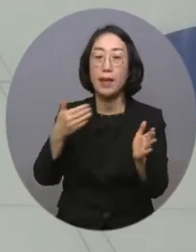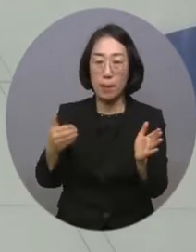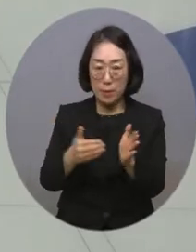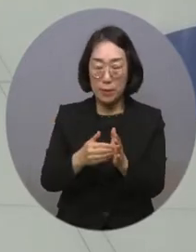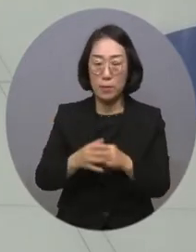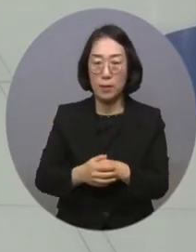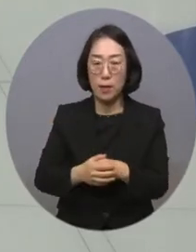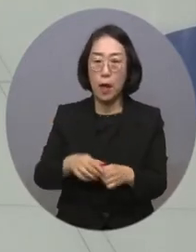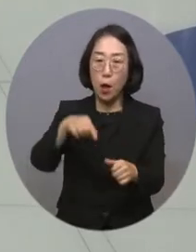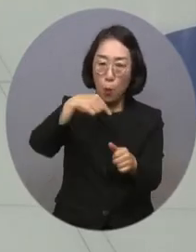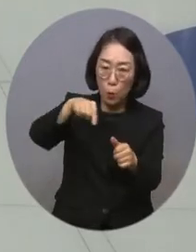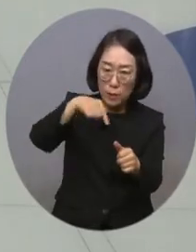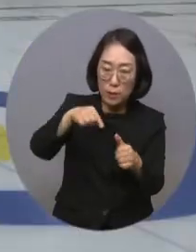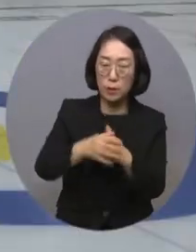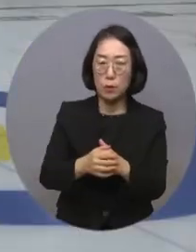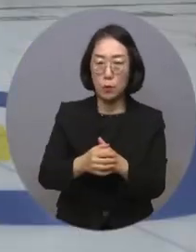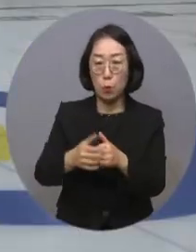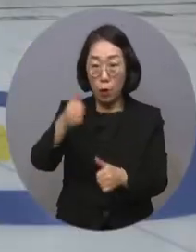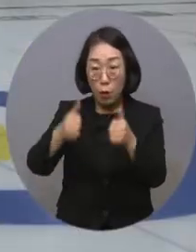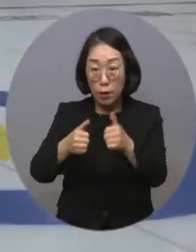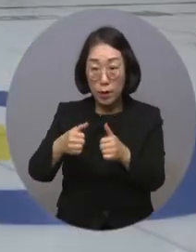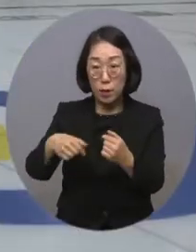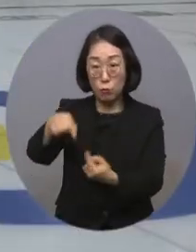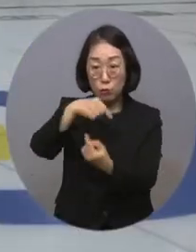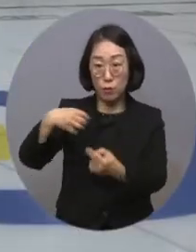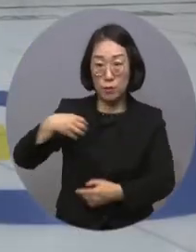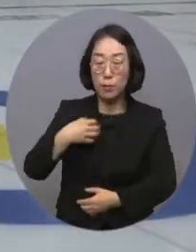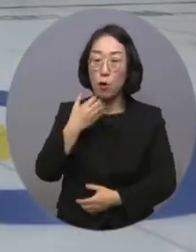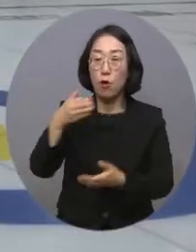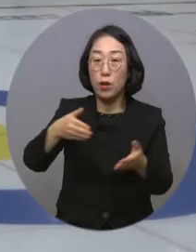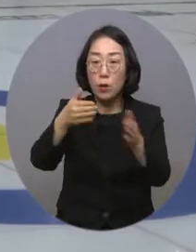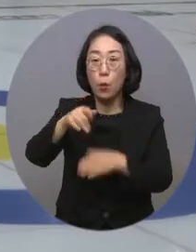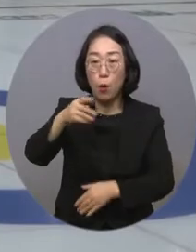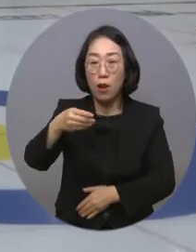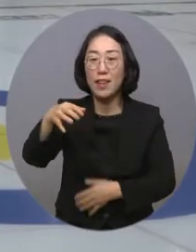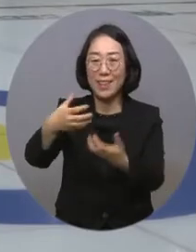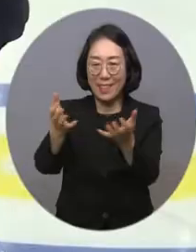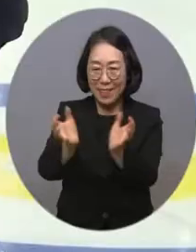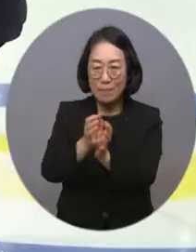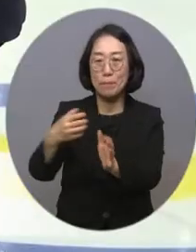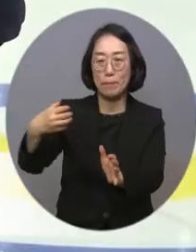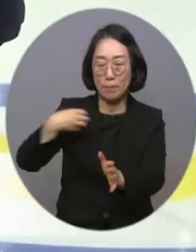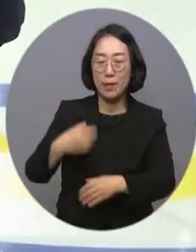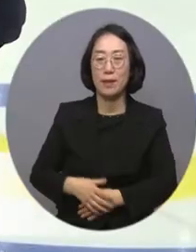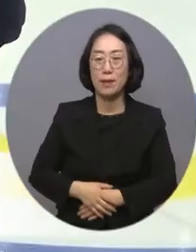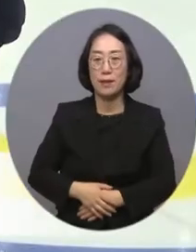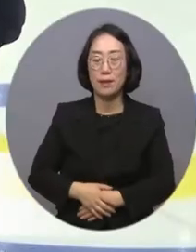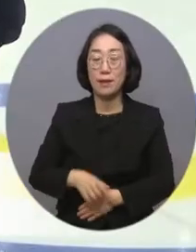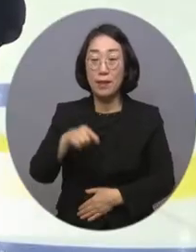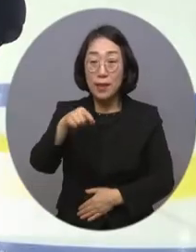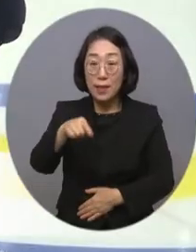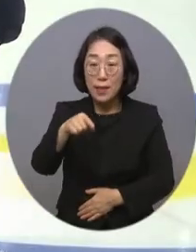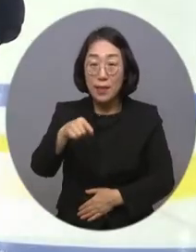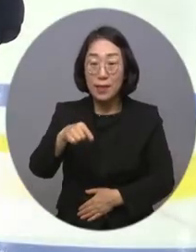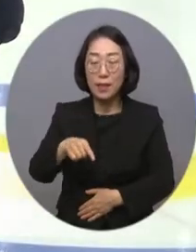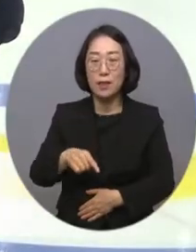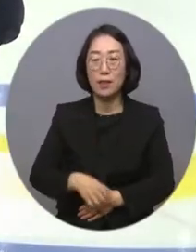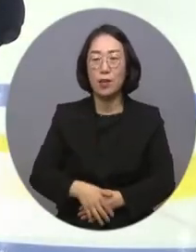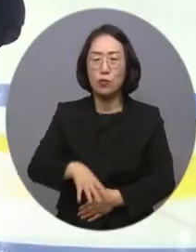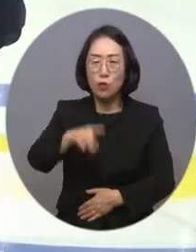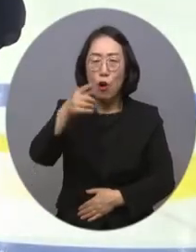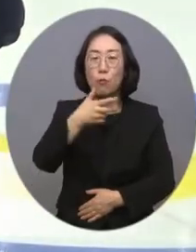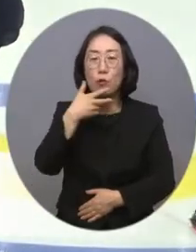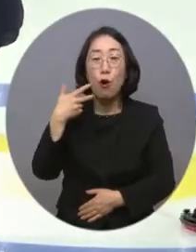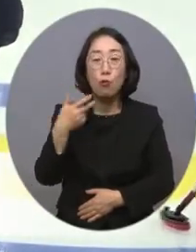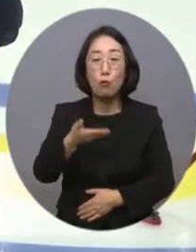체험 코칭과 경기 진행은 경기도청 컬링팀이 맡았습니다. 컬링은 이 스코틀랜드에